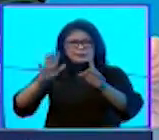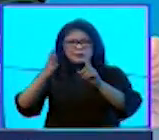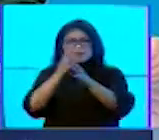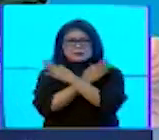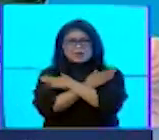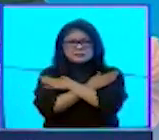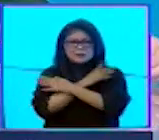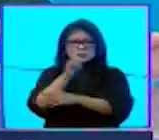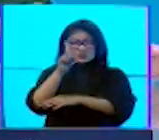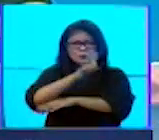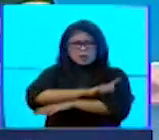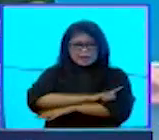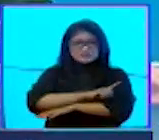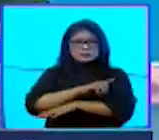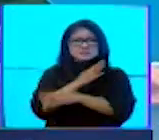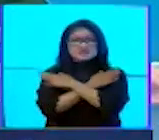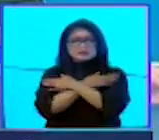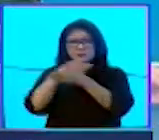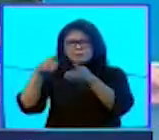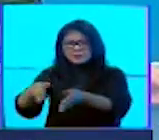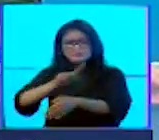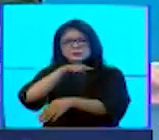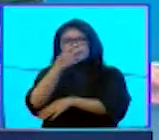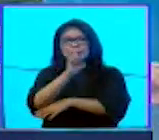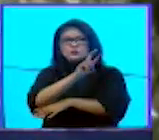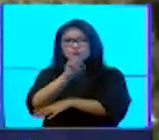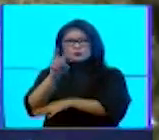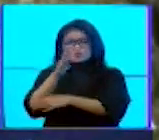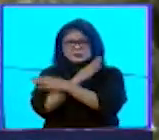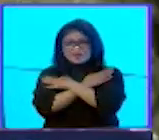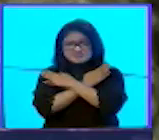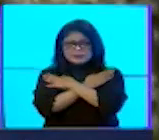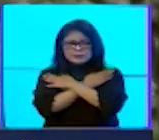yang dimakamkan mencapai 22 jenazah.